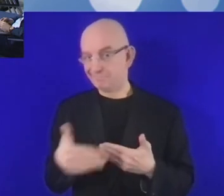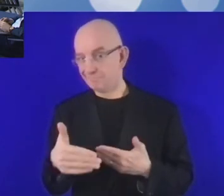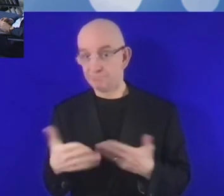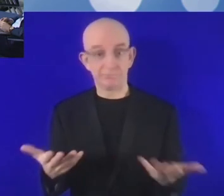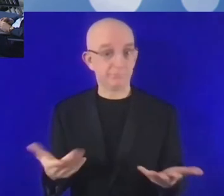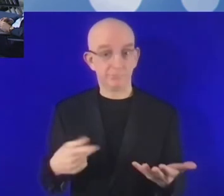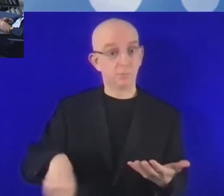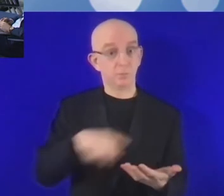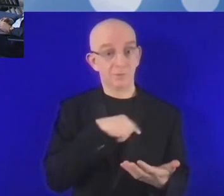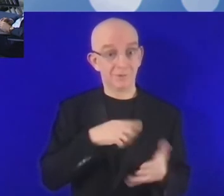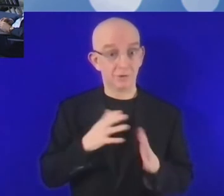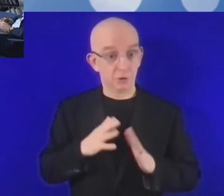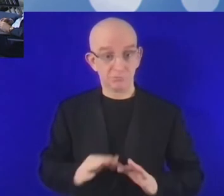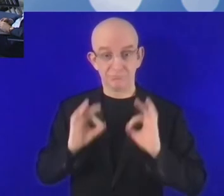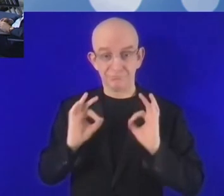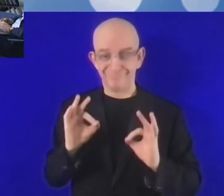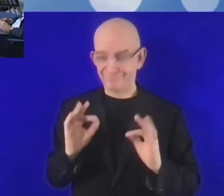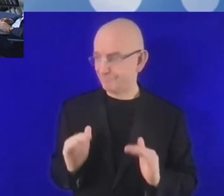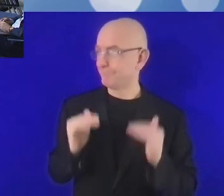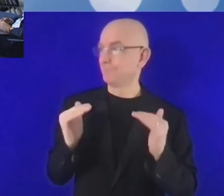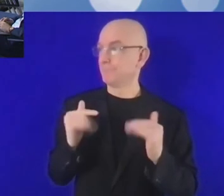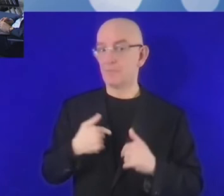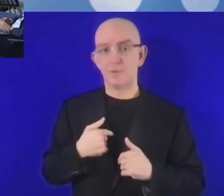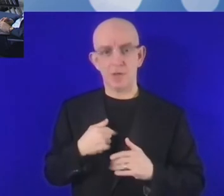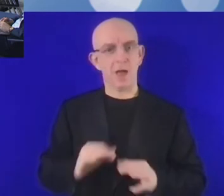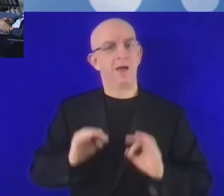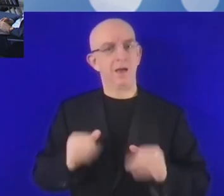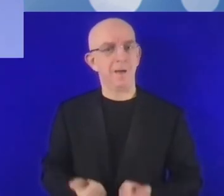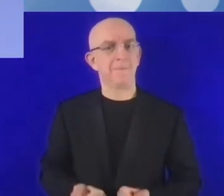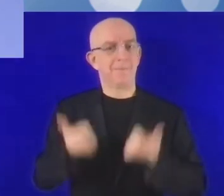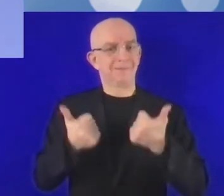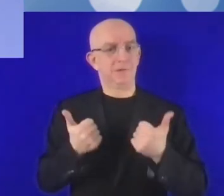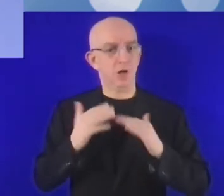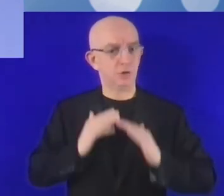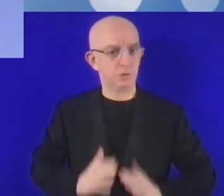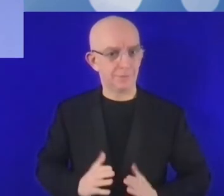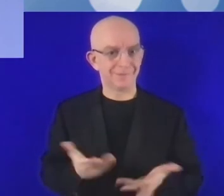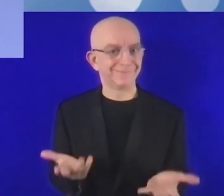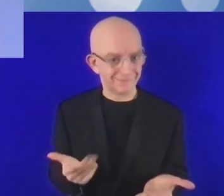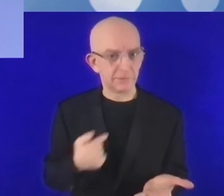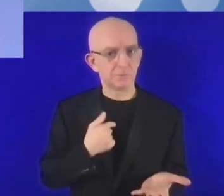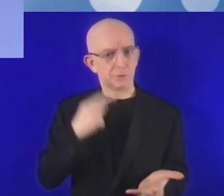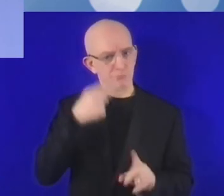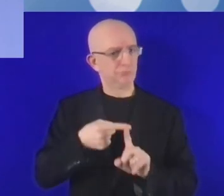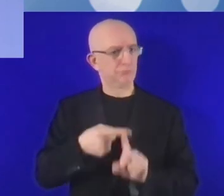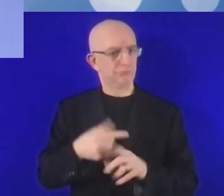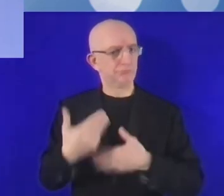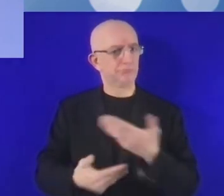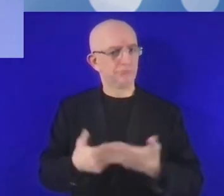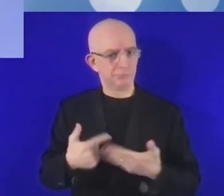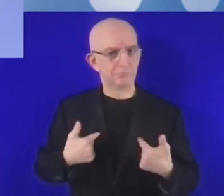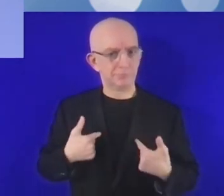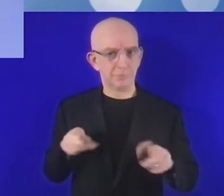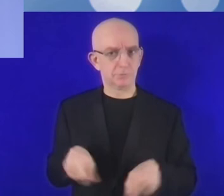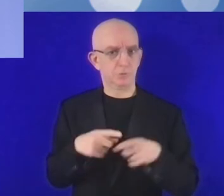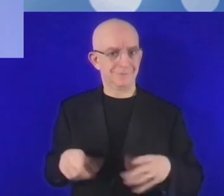temps pour agir de mieux en mieux et pour fonctionner de mieux en mieux dans cette dimension humaine. Je dois